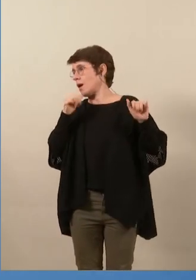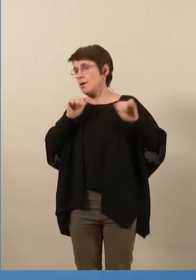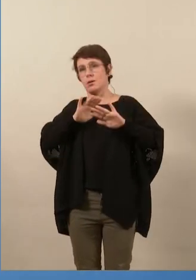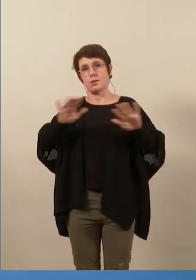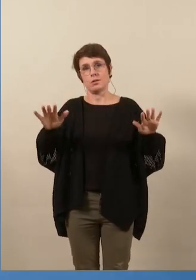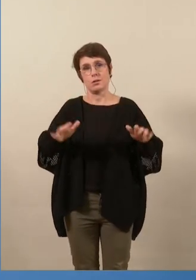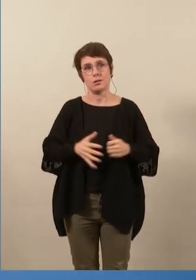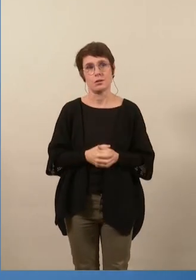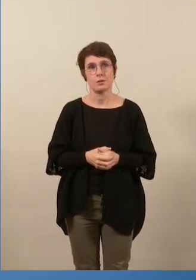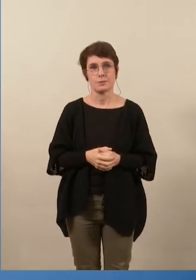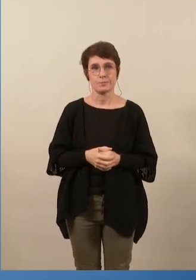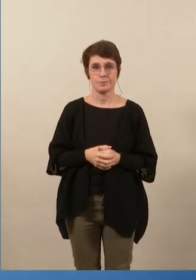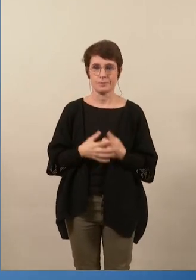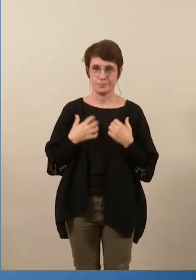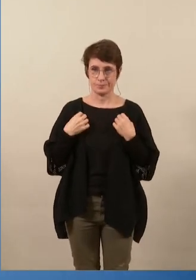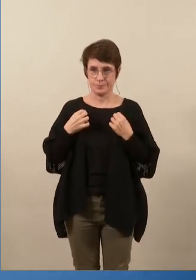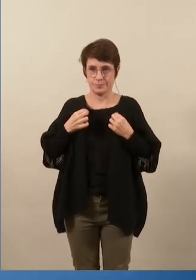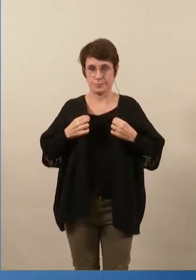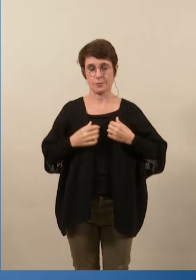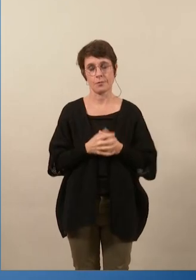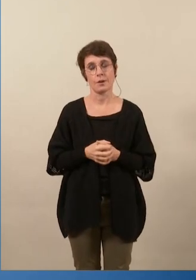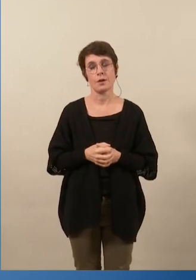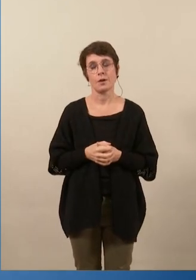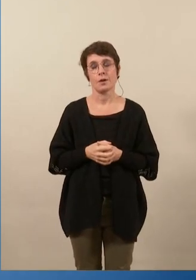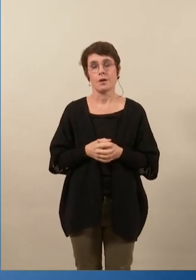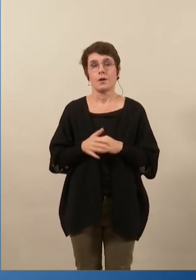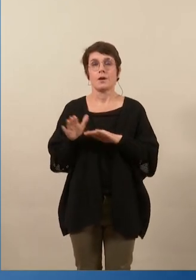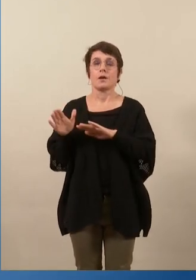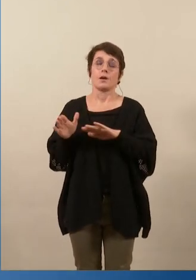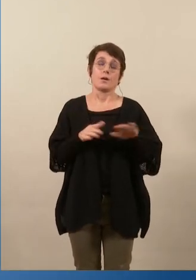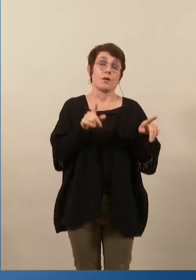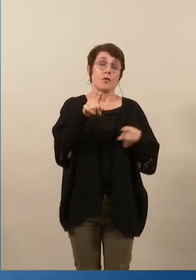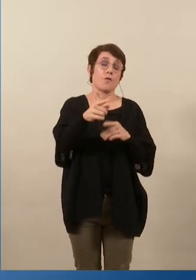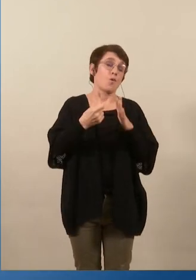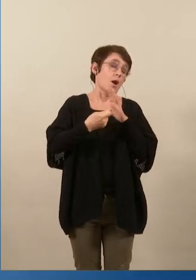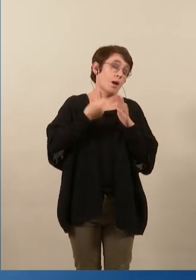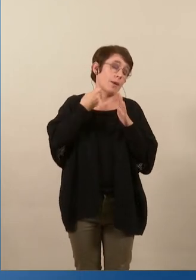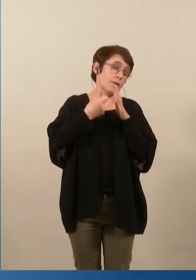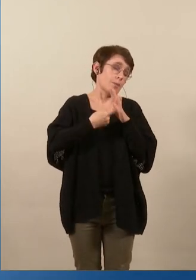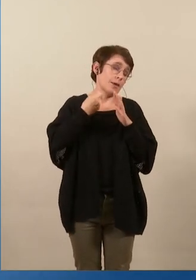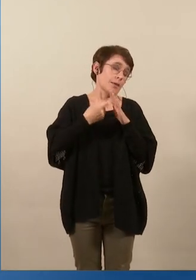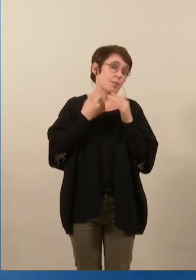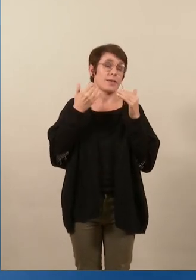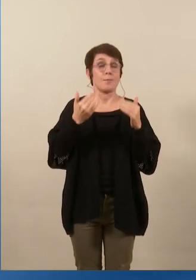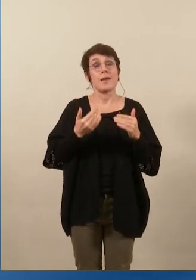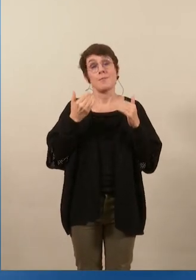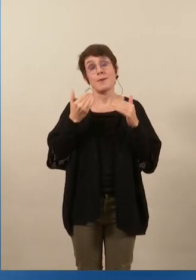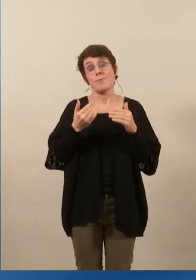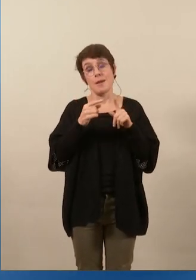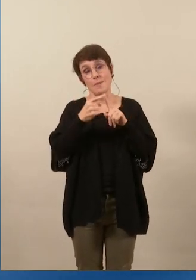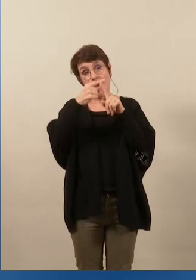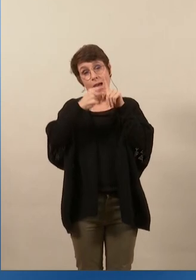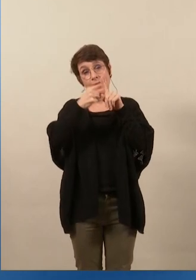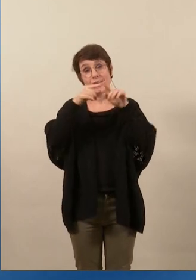propriété on retrouve la logoré habituelle sur le fameux indicateur du donut si cher à notre ami